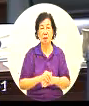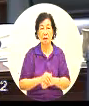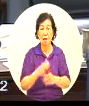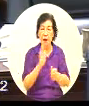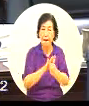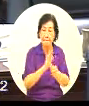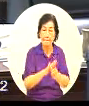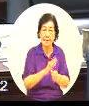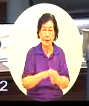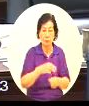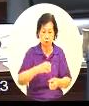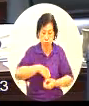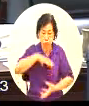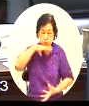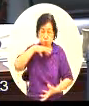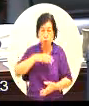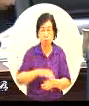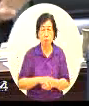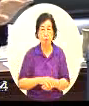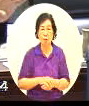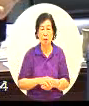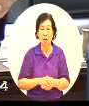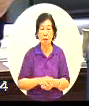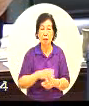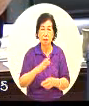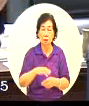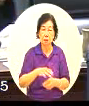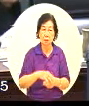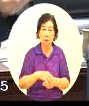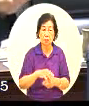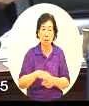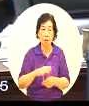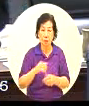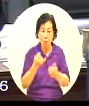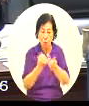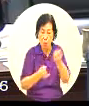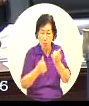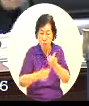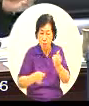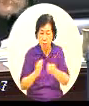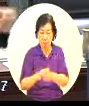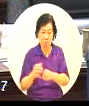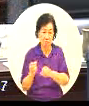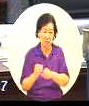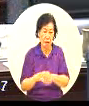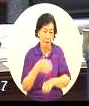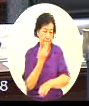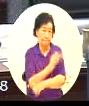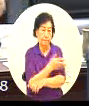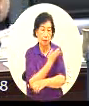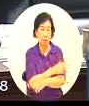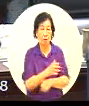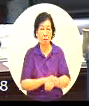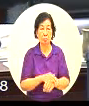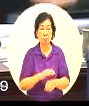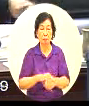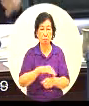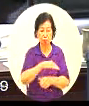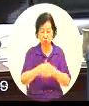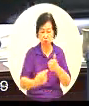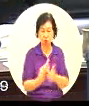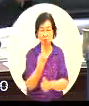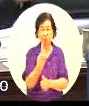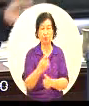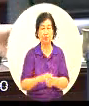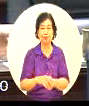会当讲得到伊要囝放生嘛。好，惊放杀了，伊无靠无伴嘛。最起码伫这所在